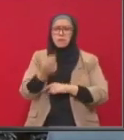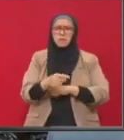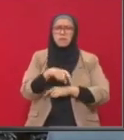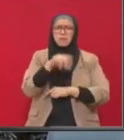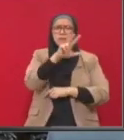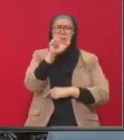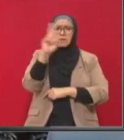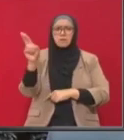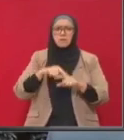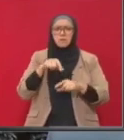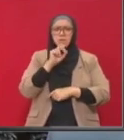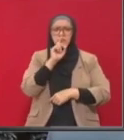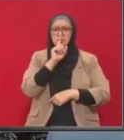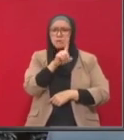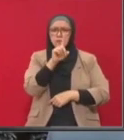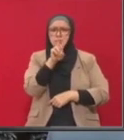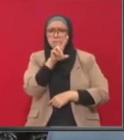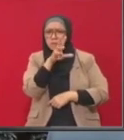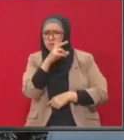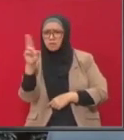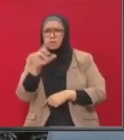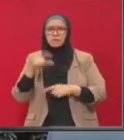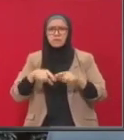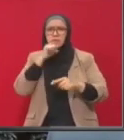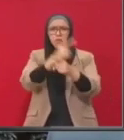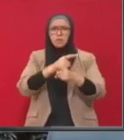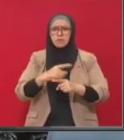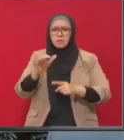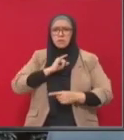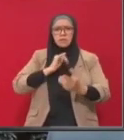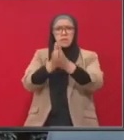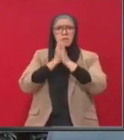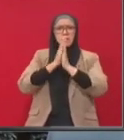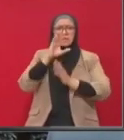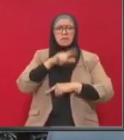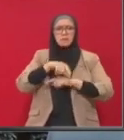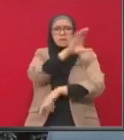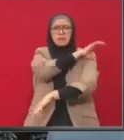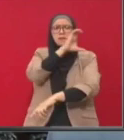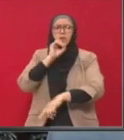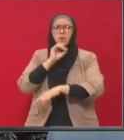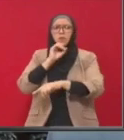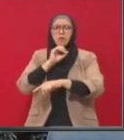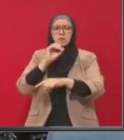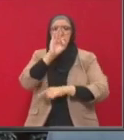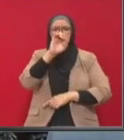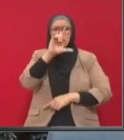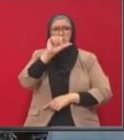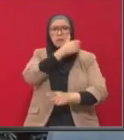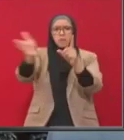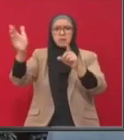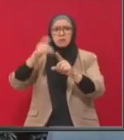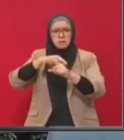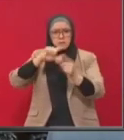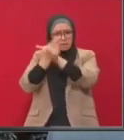3125a betul kalau begini saya minta pengurusan Pak rasio tubuh ganti online